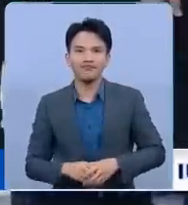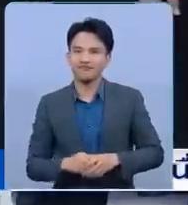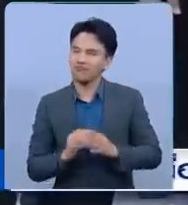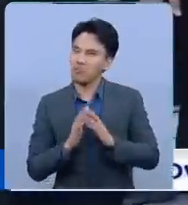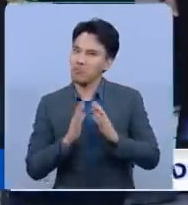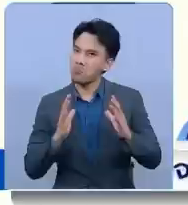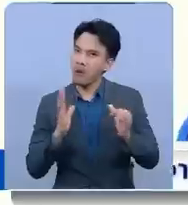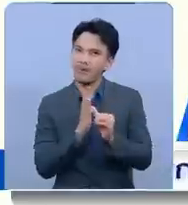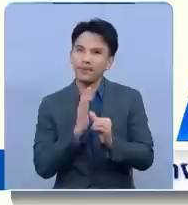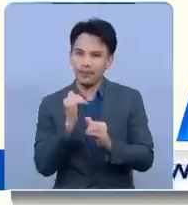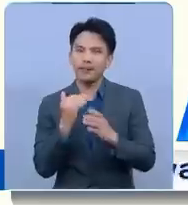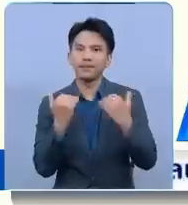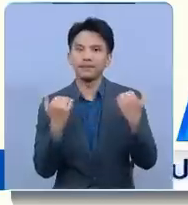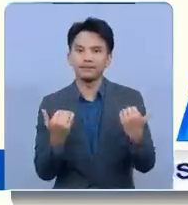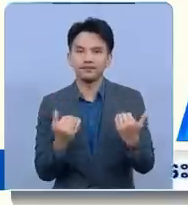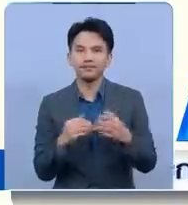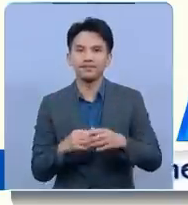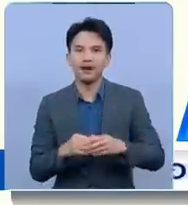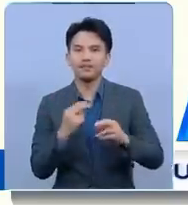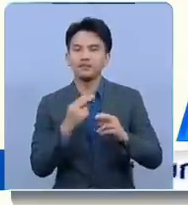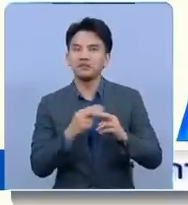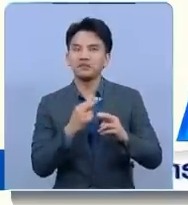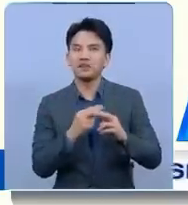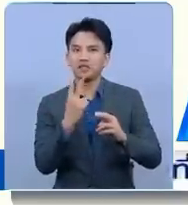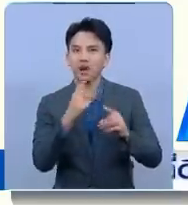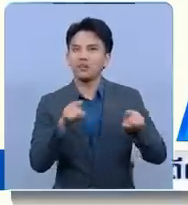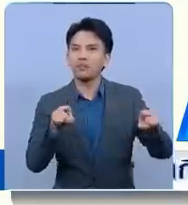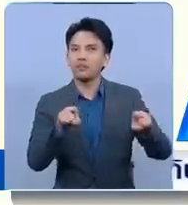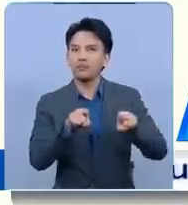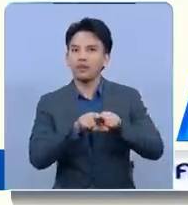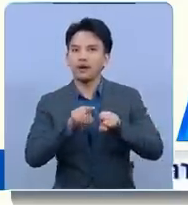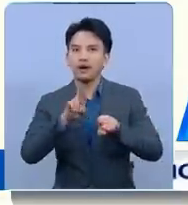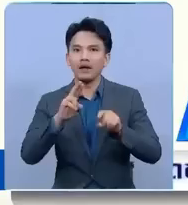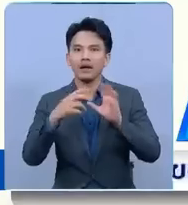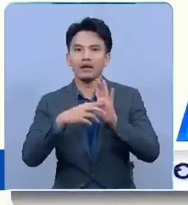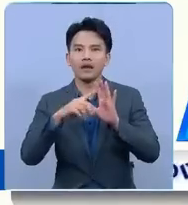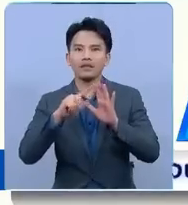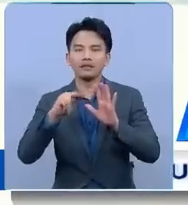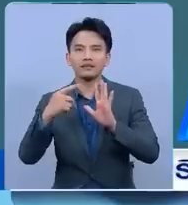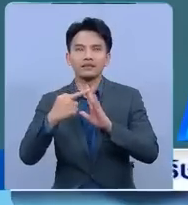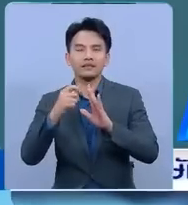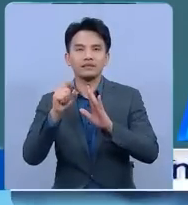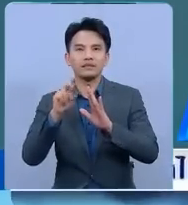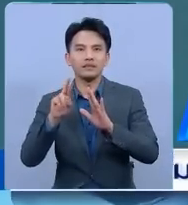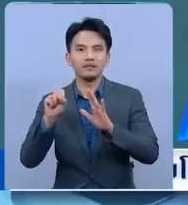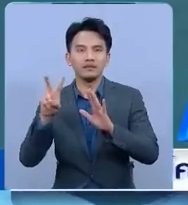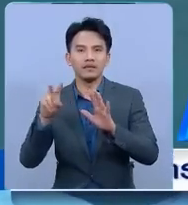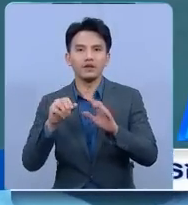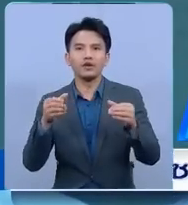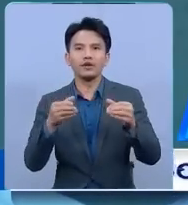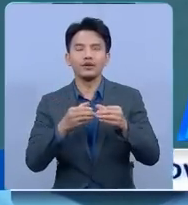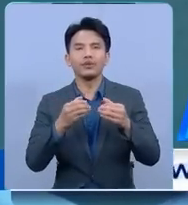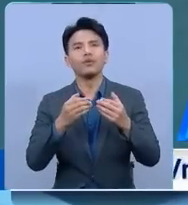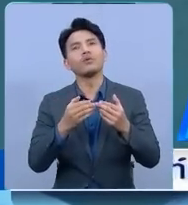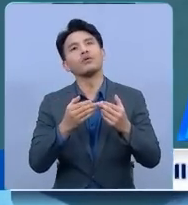ที่สุดในการเลือกตั้งครั้งนี้ที่นามสกุลเดียวกันก็ต้องรัตนเศรษฐ์แล้วมา7คนอยู่พลังประชารั